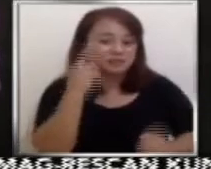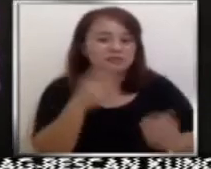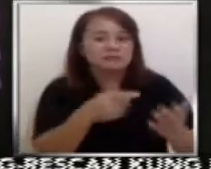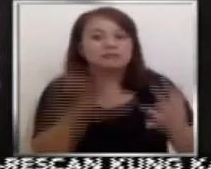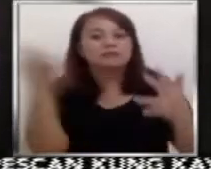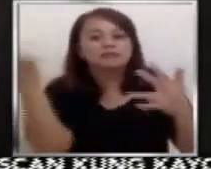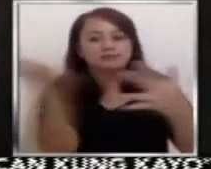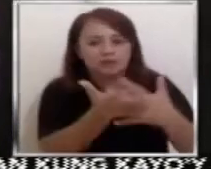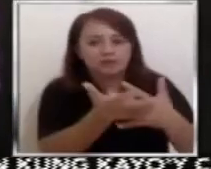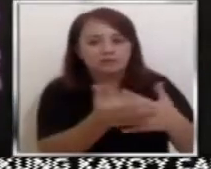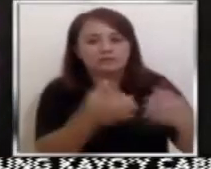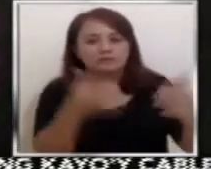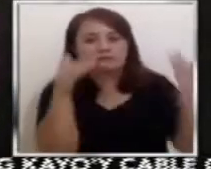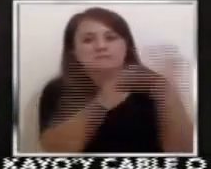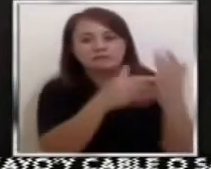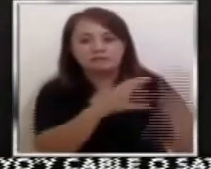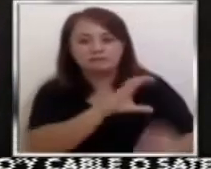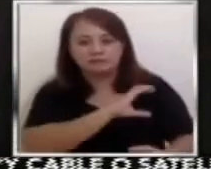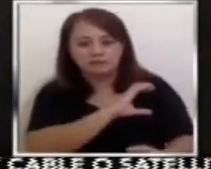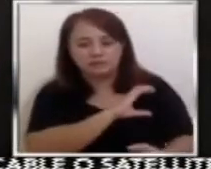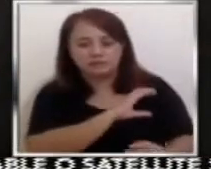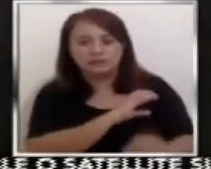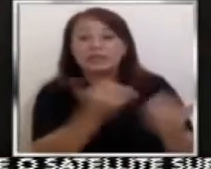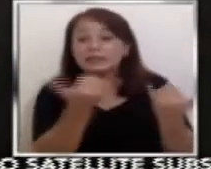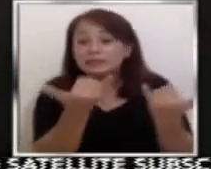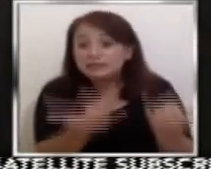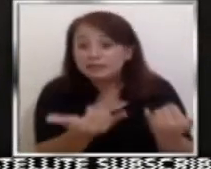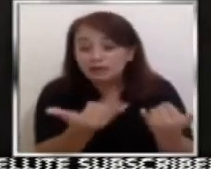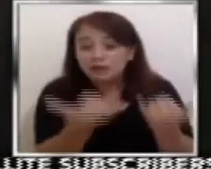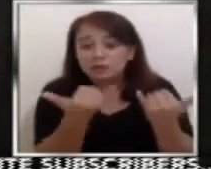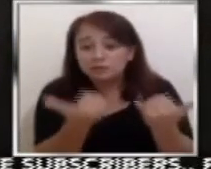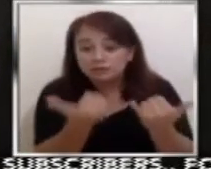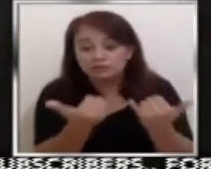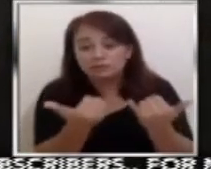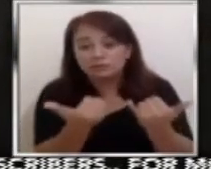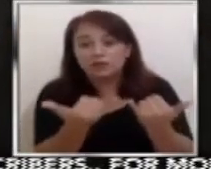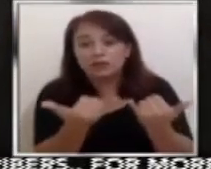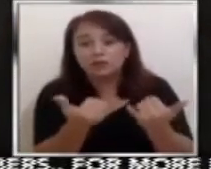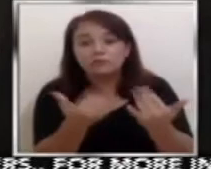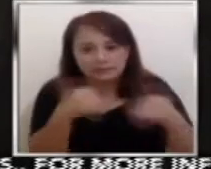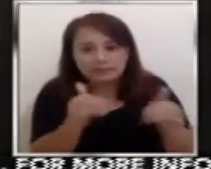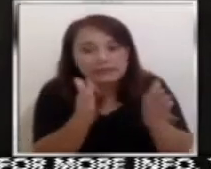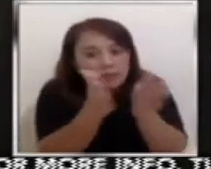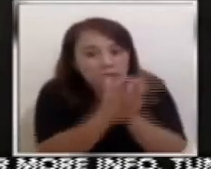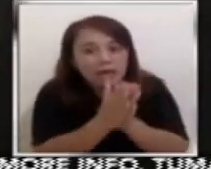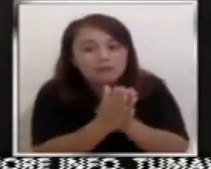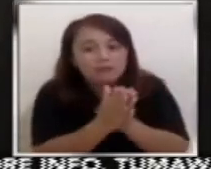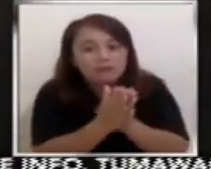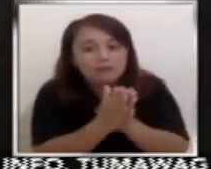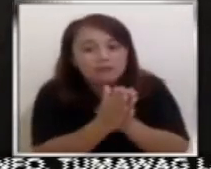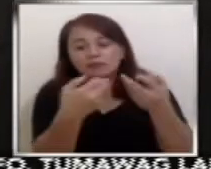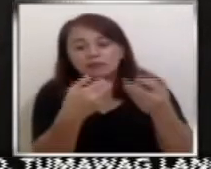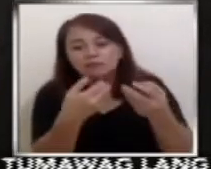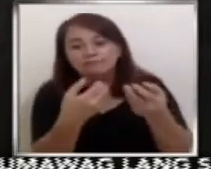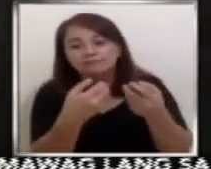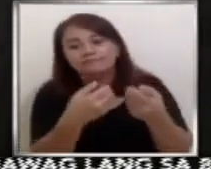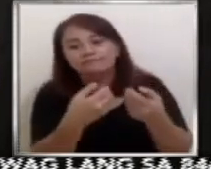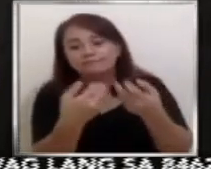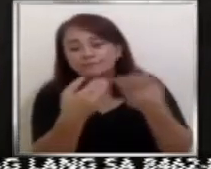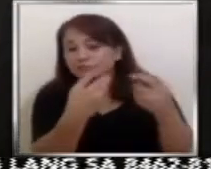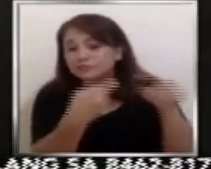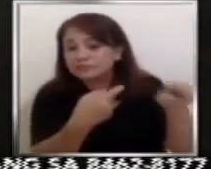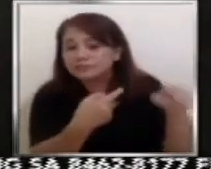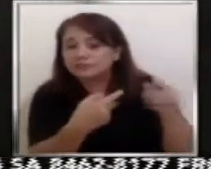laban sa mga pulis. Sa kasalukuyan ay hinihingi pa rin natin ang pahayag ng Highway Patrol Group, pero nauna na